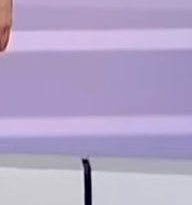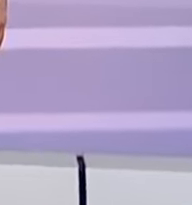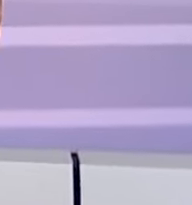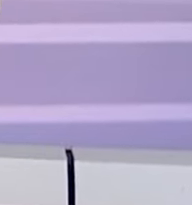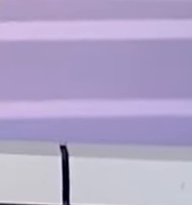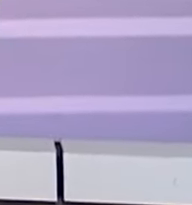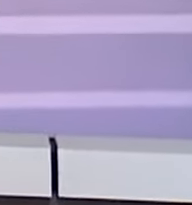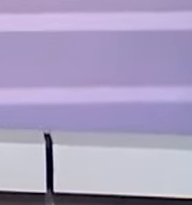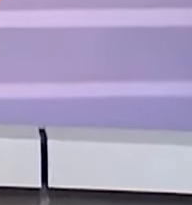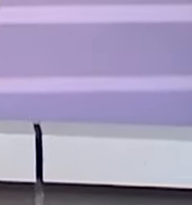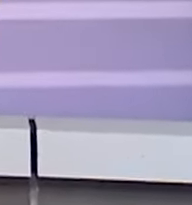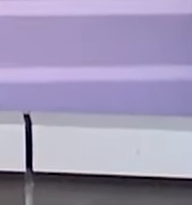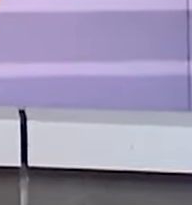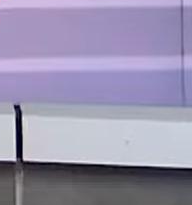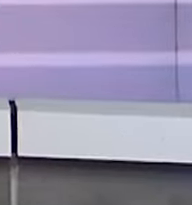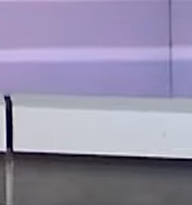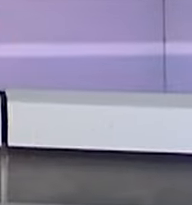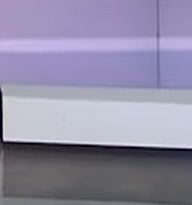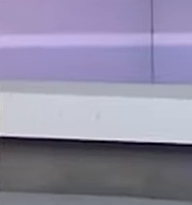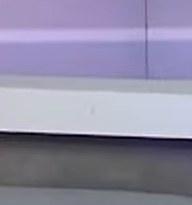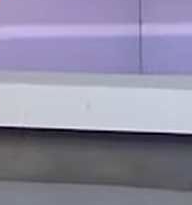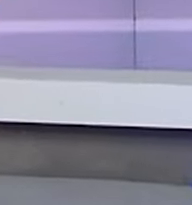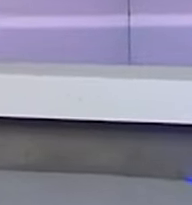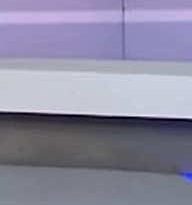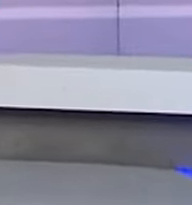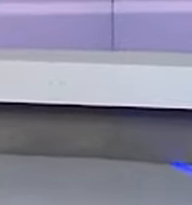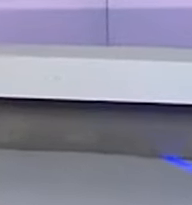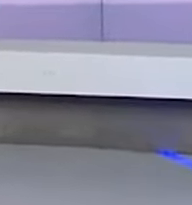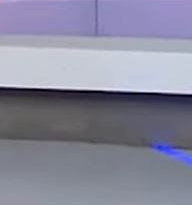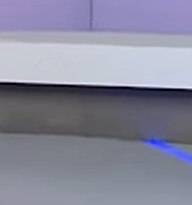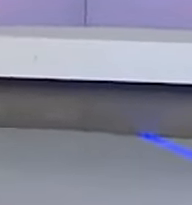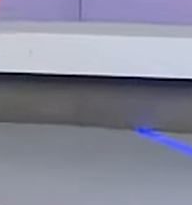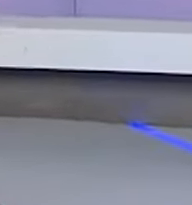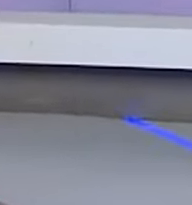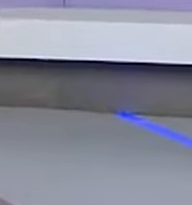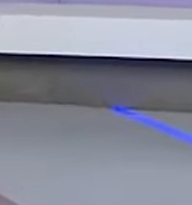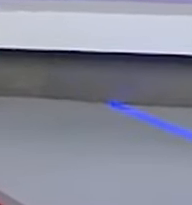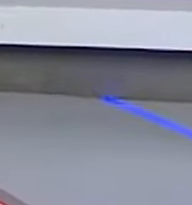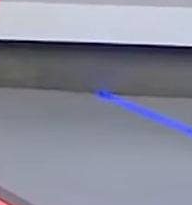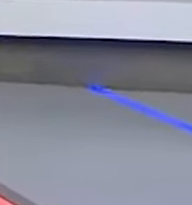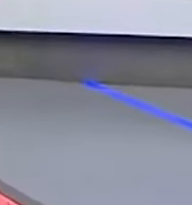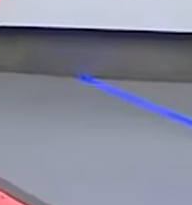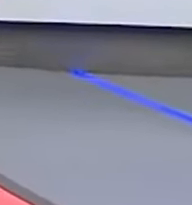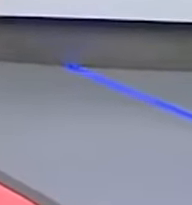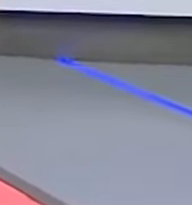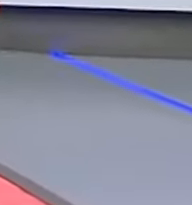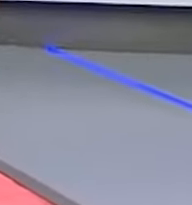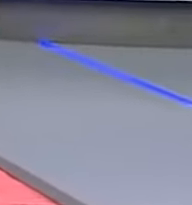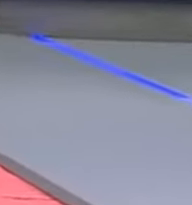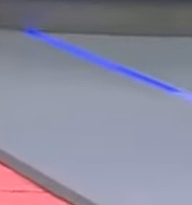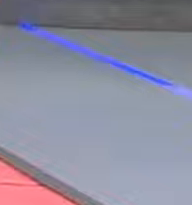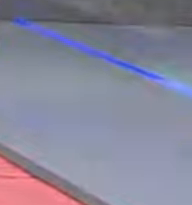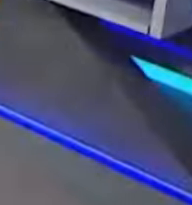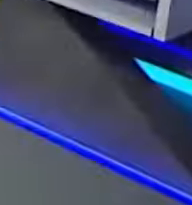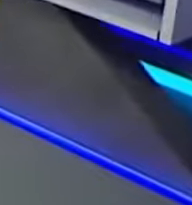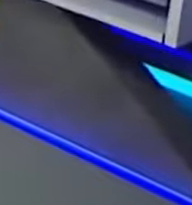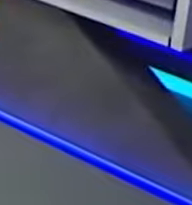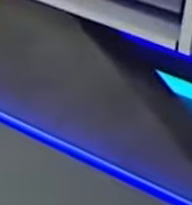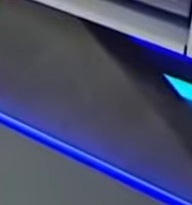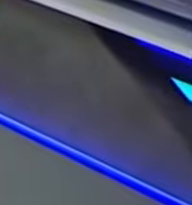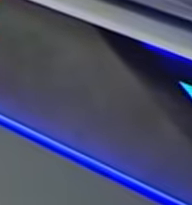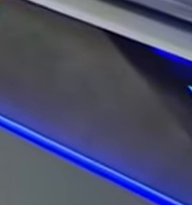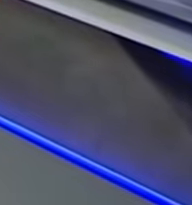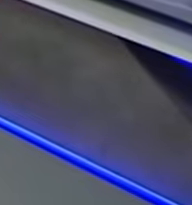po si Emil Sumangil. Mula sa GMA Integrated News, ang News Authority ng Pilipino, nakatutok kami 24 oras.